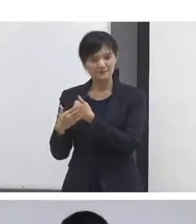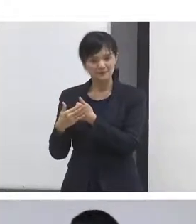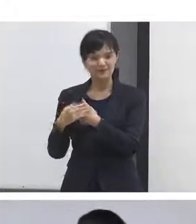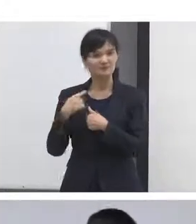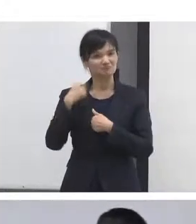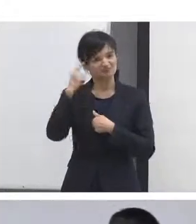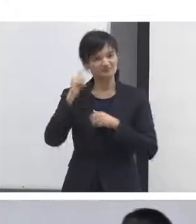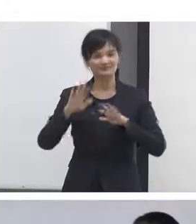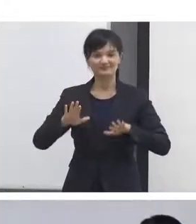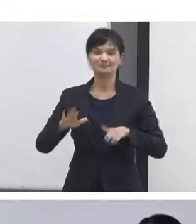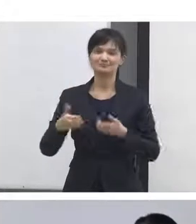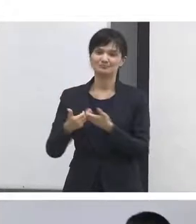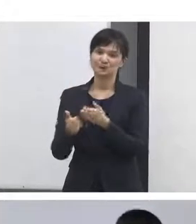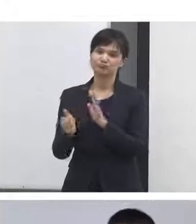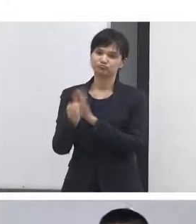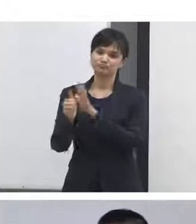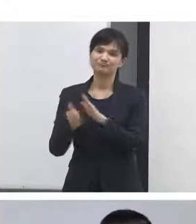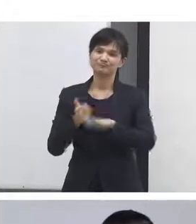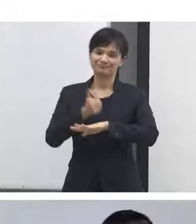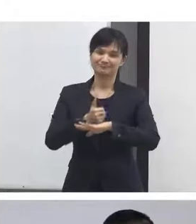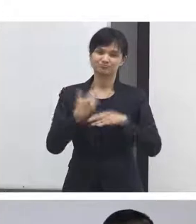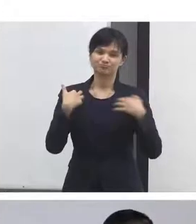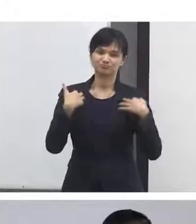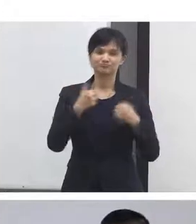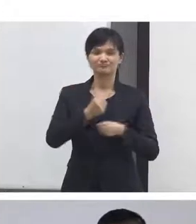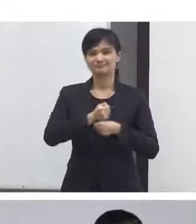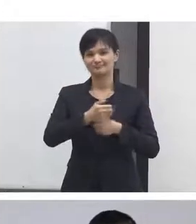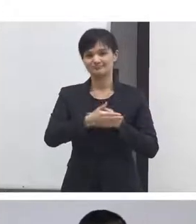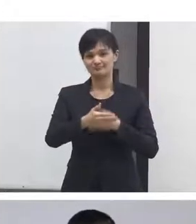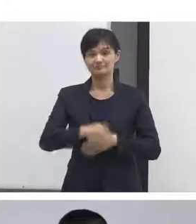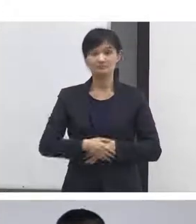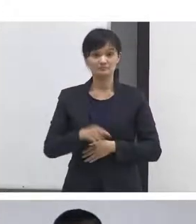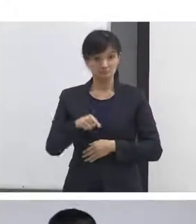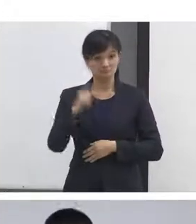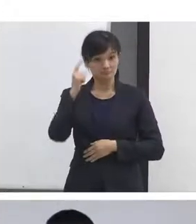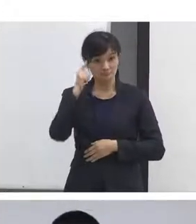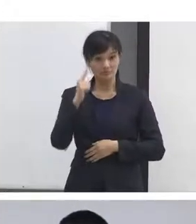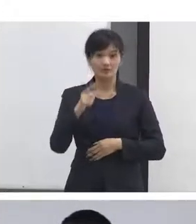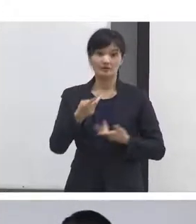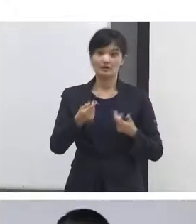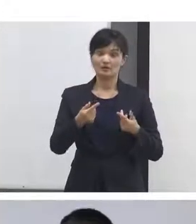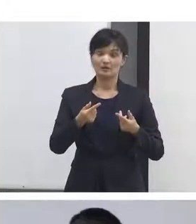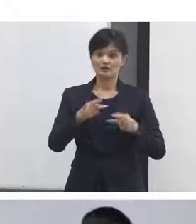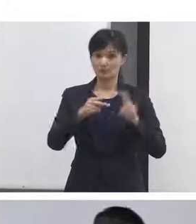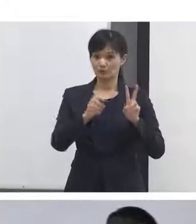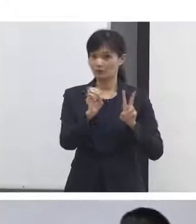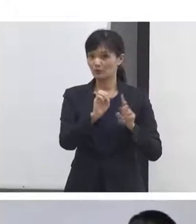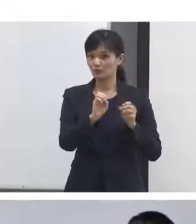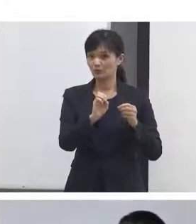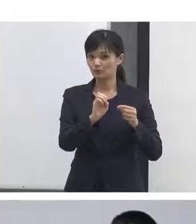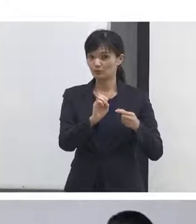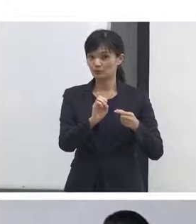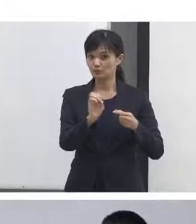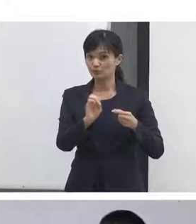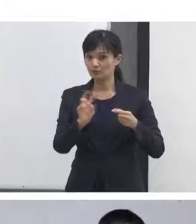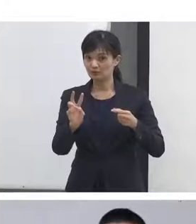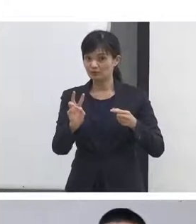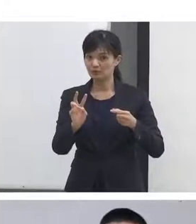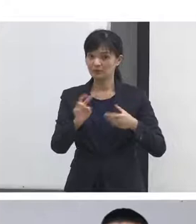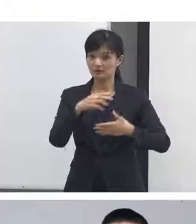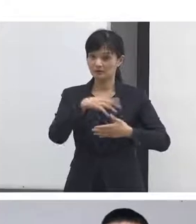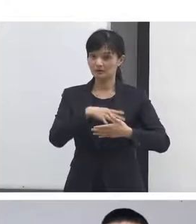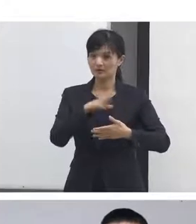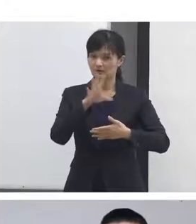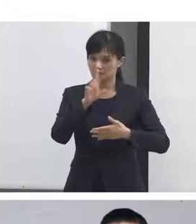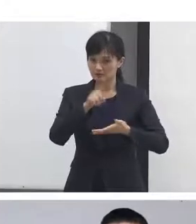的编辑台，它就是一个任何人都可以编辑的 Google Doc。那有一次大松，我忘了是哪一次了。什